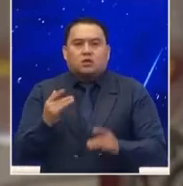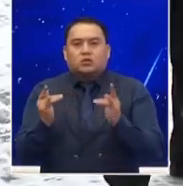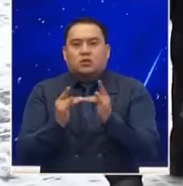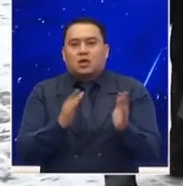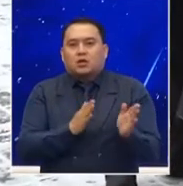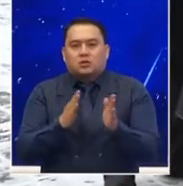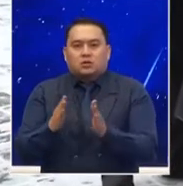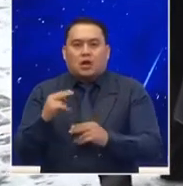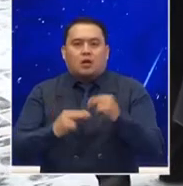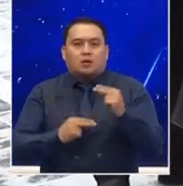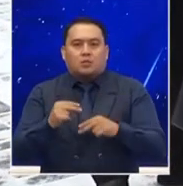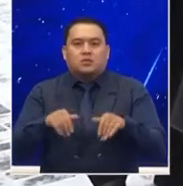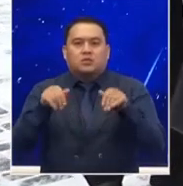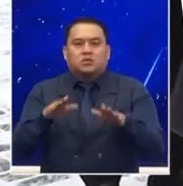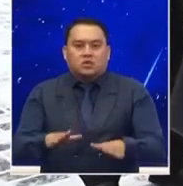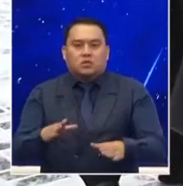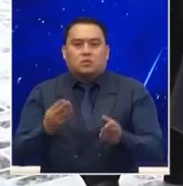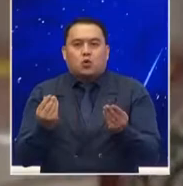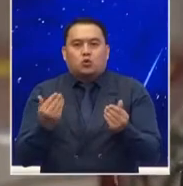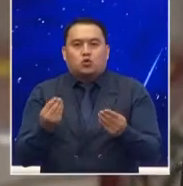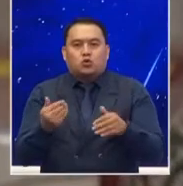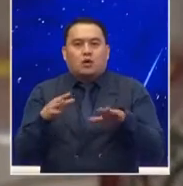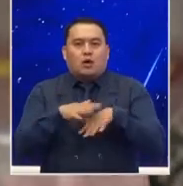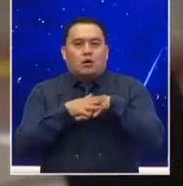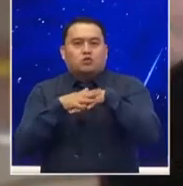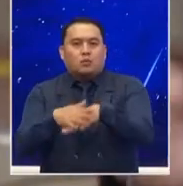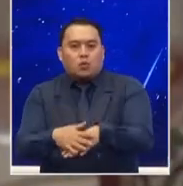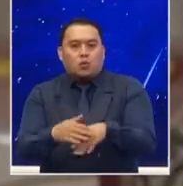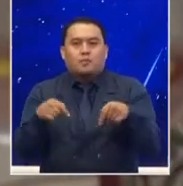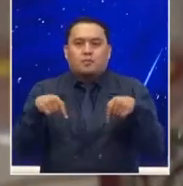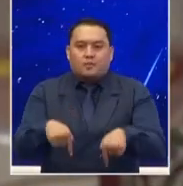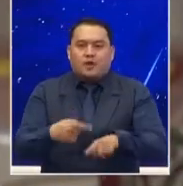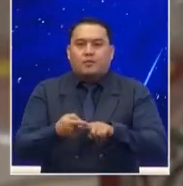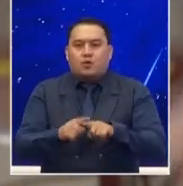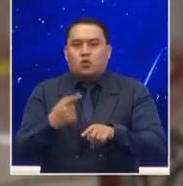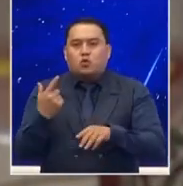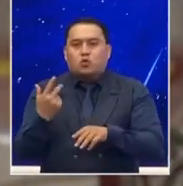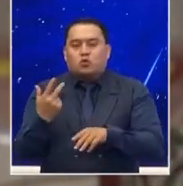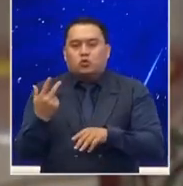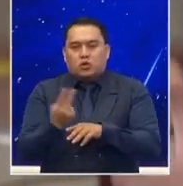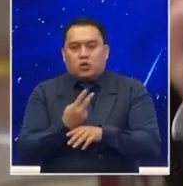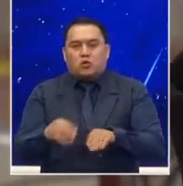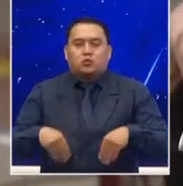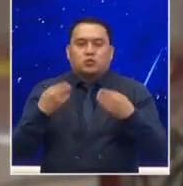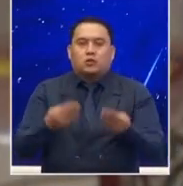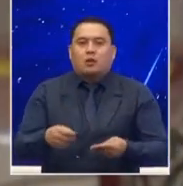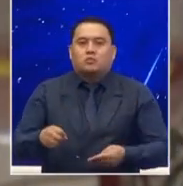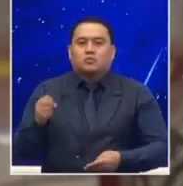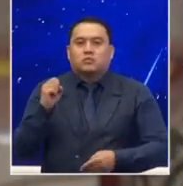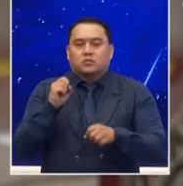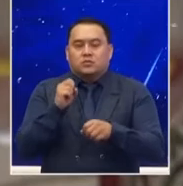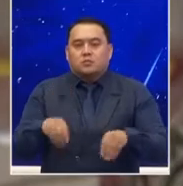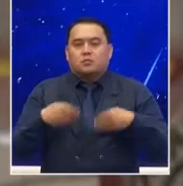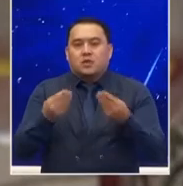салу. Сосын біз шешім қабылдап, бюджеттен қаржы бөліп, міне Үштөбеде біреуін тапсырдық, екінші мынаны